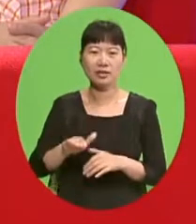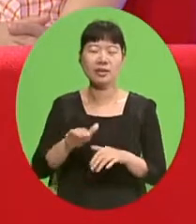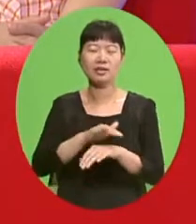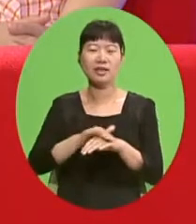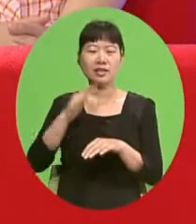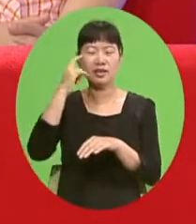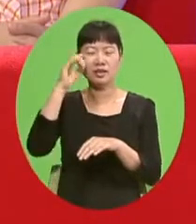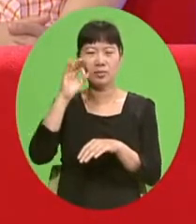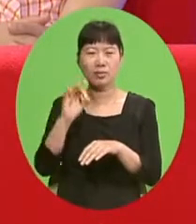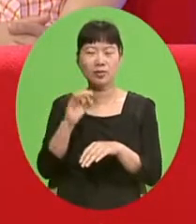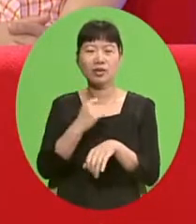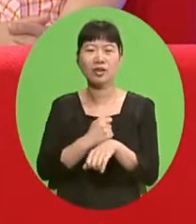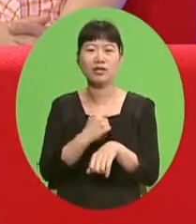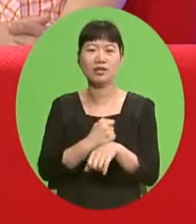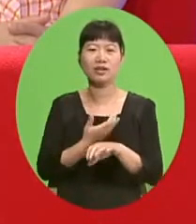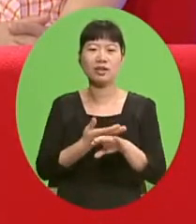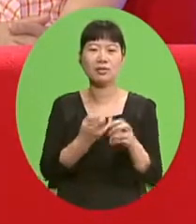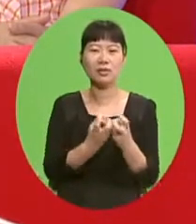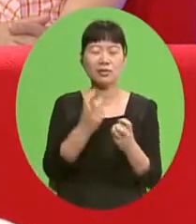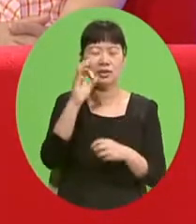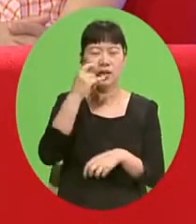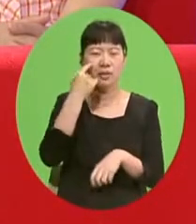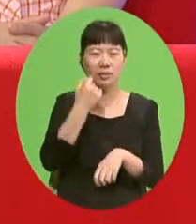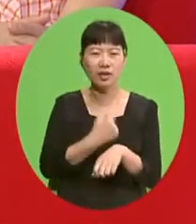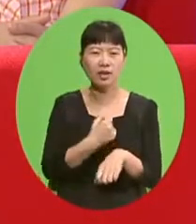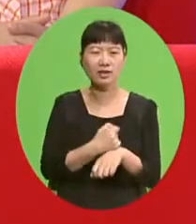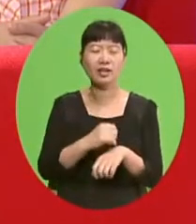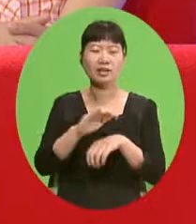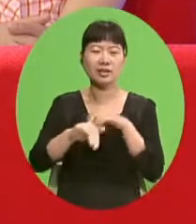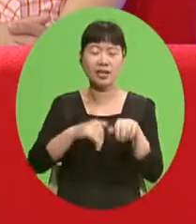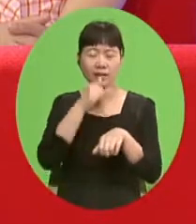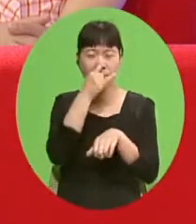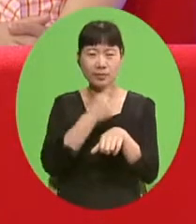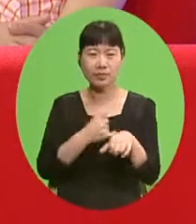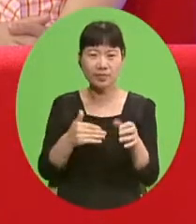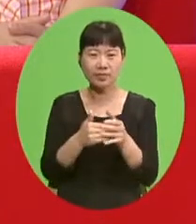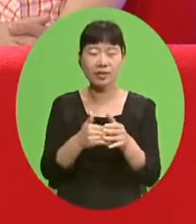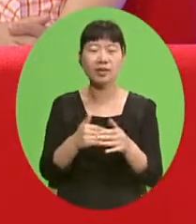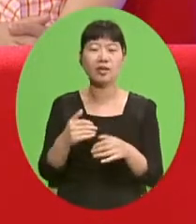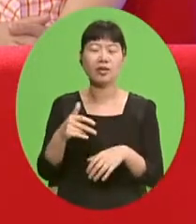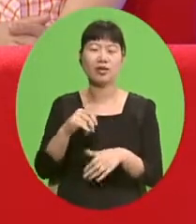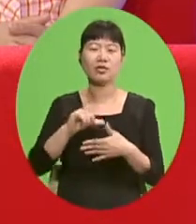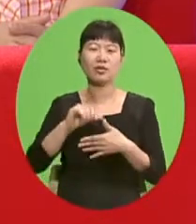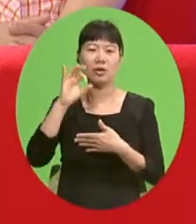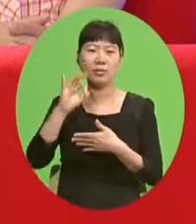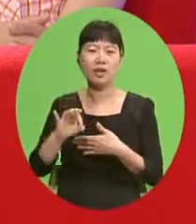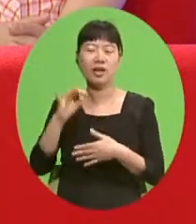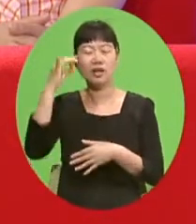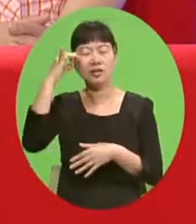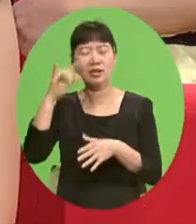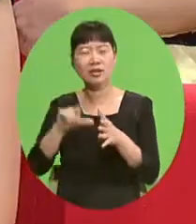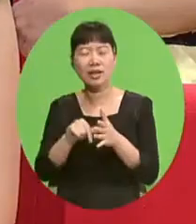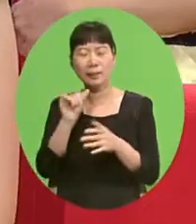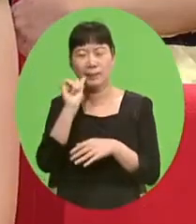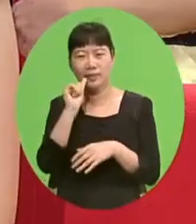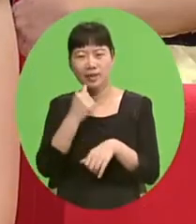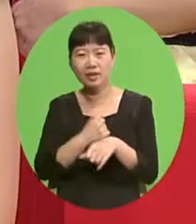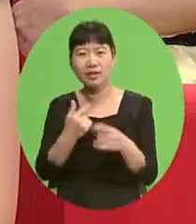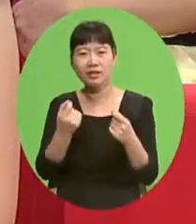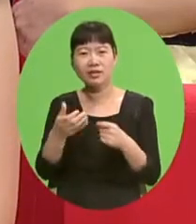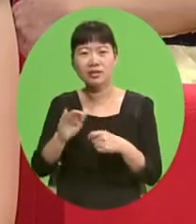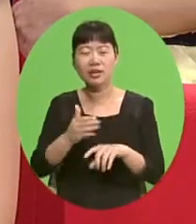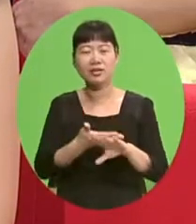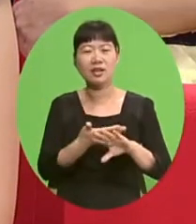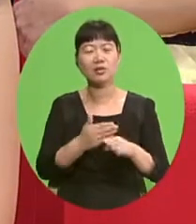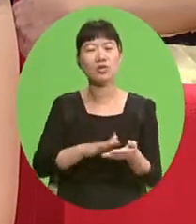잘 생각을 좀 한번 해보고 다른 방법을 찾아보자 뭐 이 정도의 개입. 그다음에 준영이가 보면 좀 심심할 때 뜯는 것 같은데 그럴 때 좀